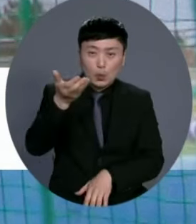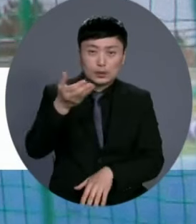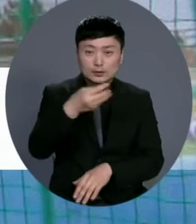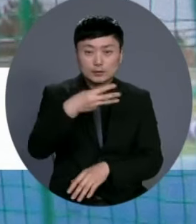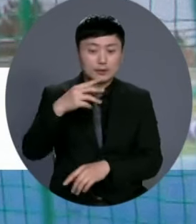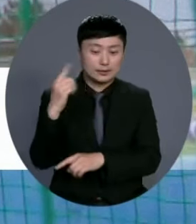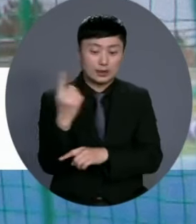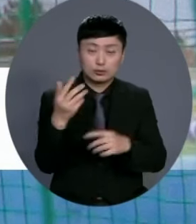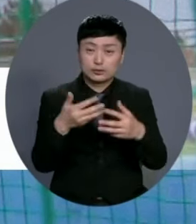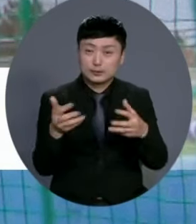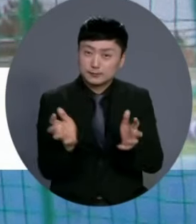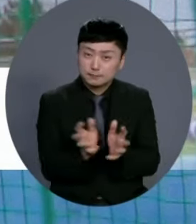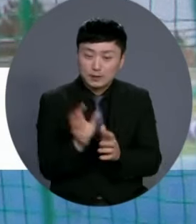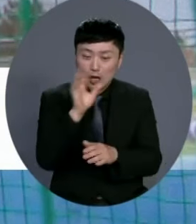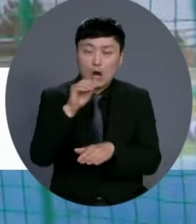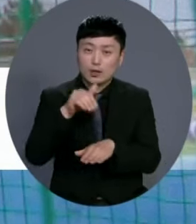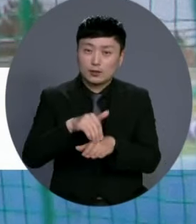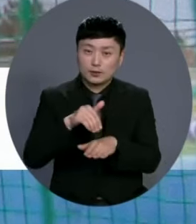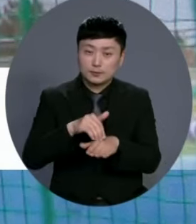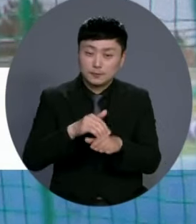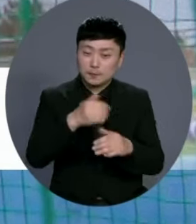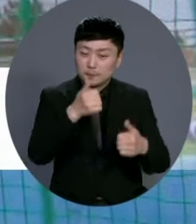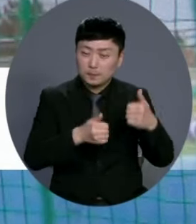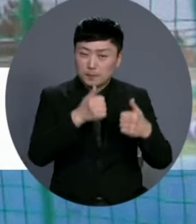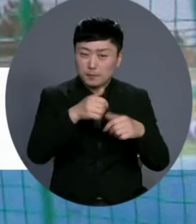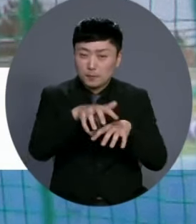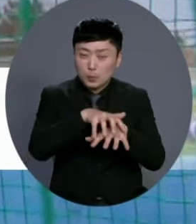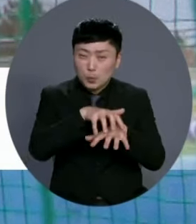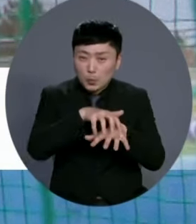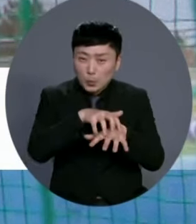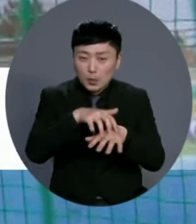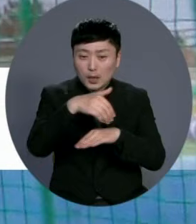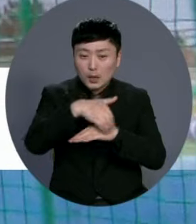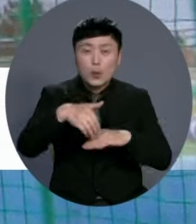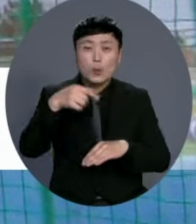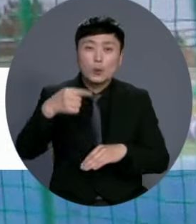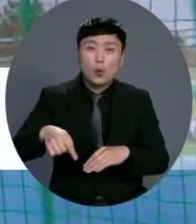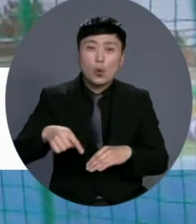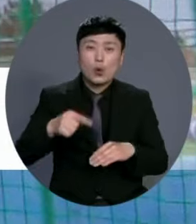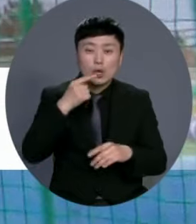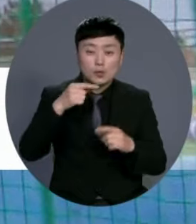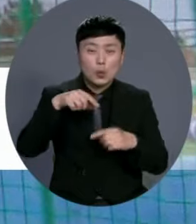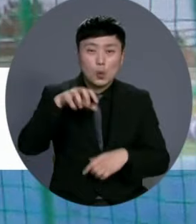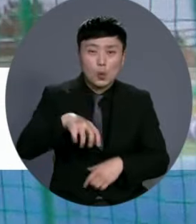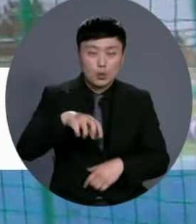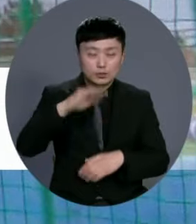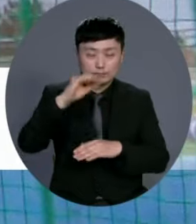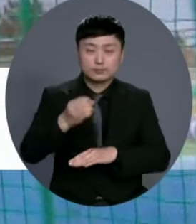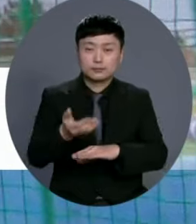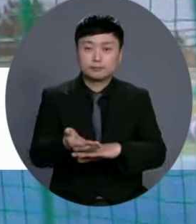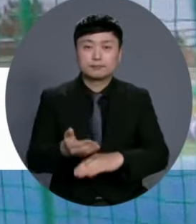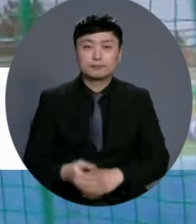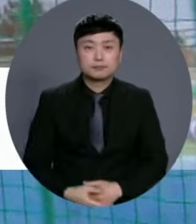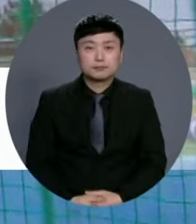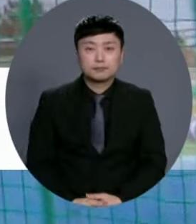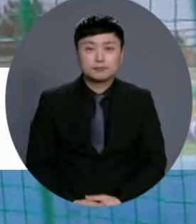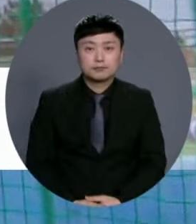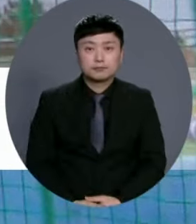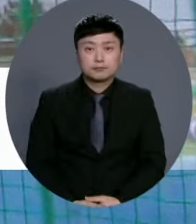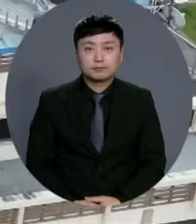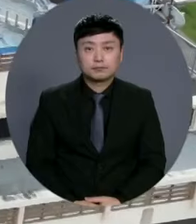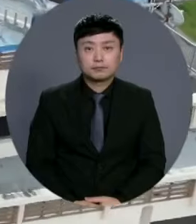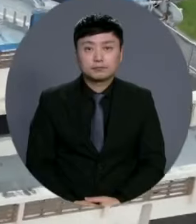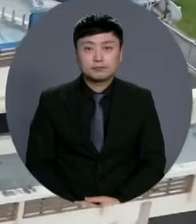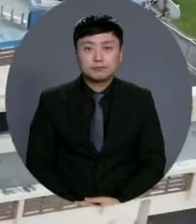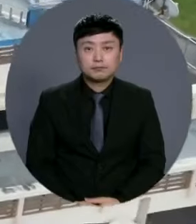삼성 라이온즈가 연습 경기에선 어떤 전력을 선보였을까요? 일본 현지에서 서건 기자가 전해드립니다.